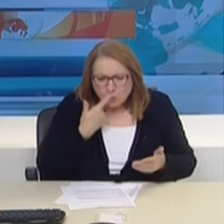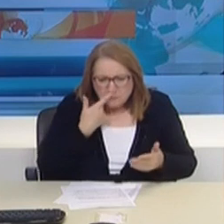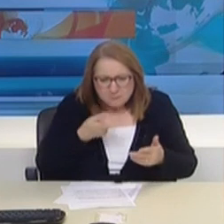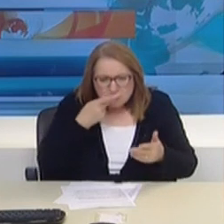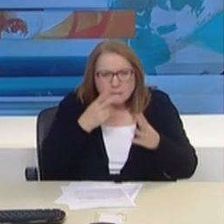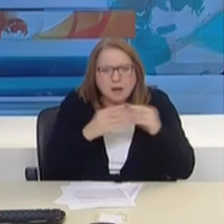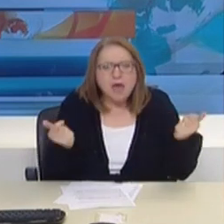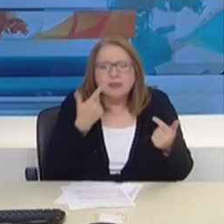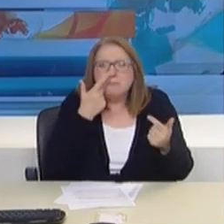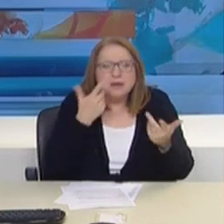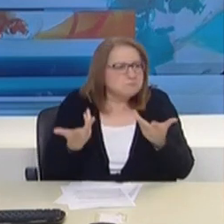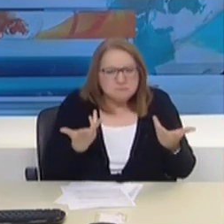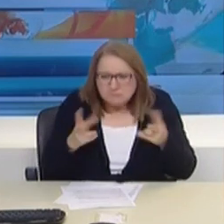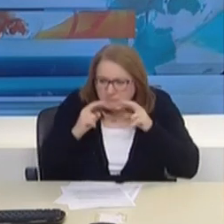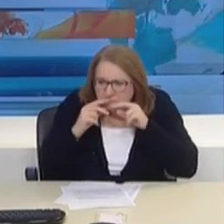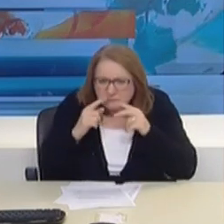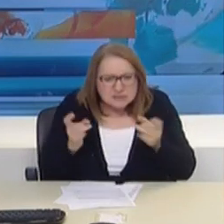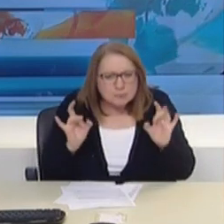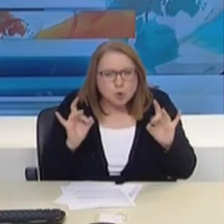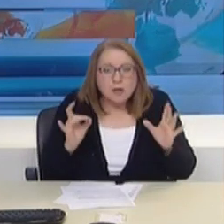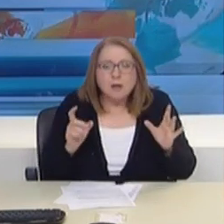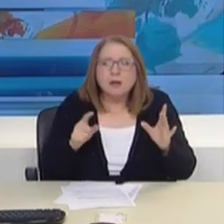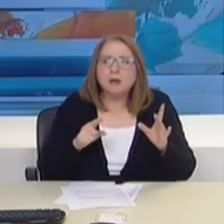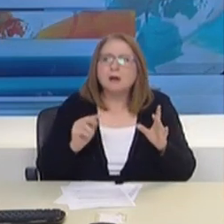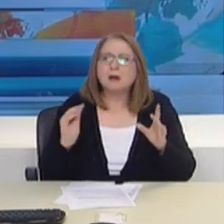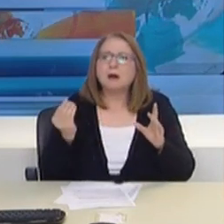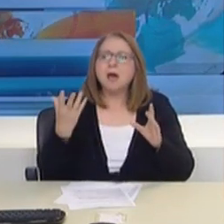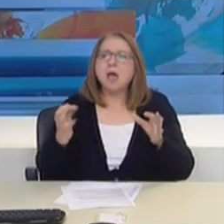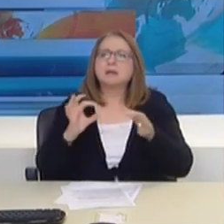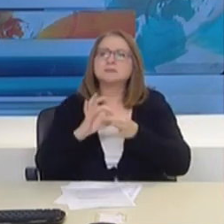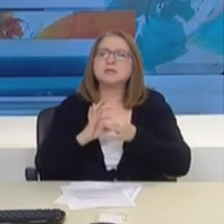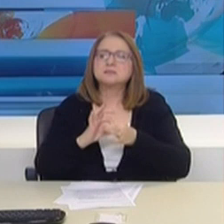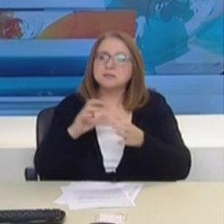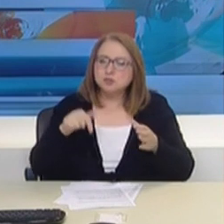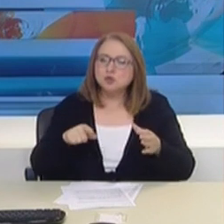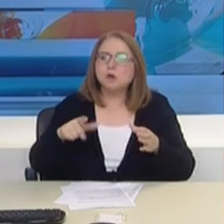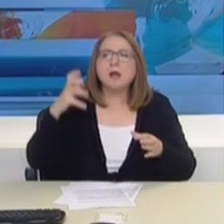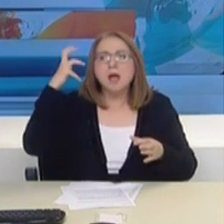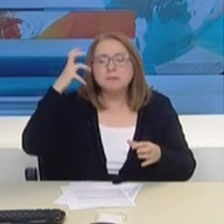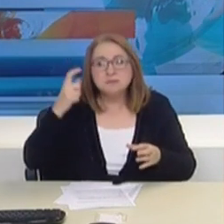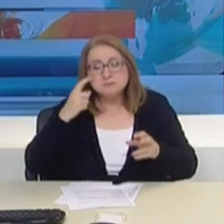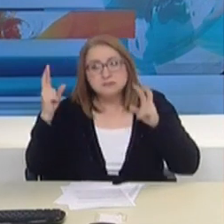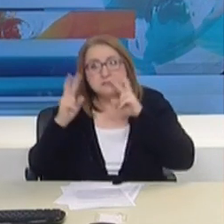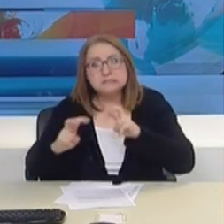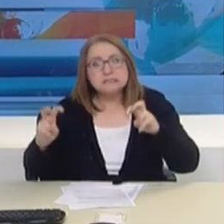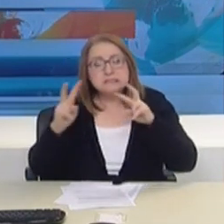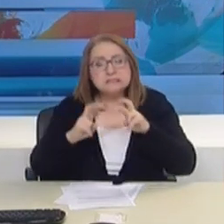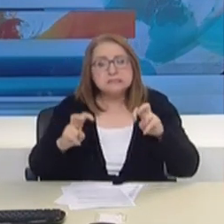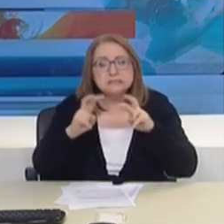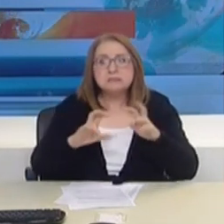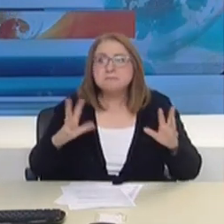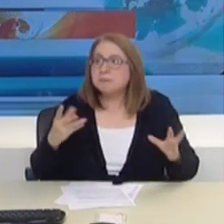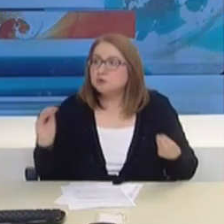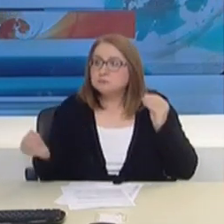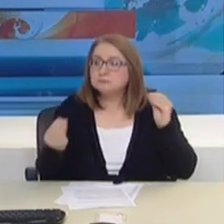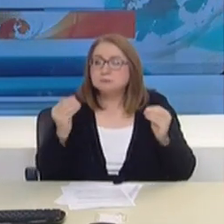εξωτερικό, και έχουμε μια επαγρύπνηση και μια επικοινωνία με το επιστημονικό σώμα της χώρας να ανιχνεύσουμε και εμείς κάποια από τα συμπτώματα αυτά που μπορεί